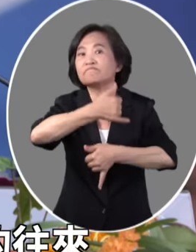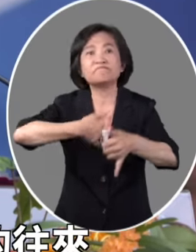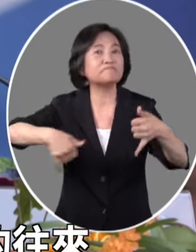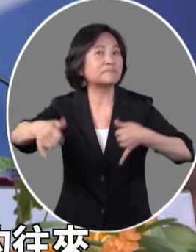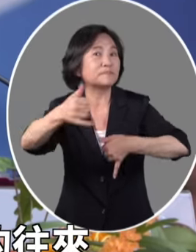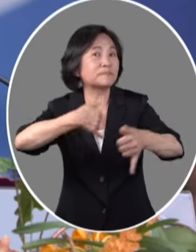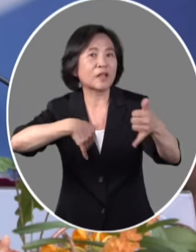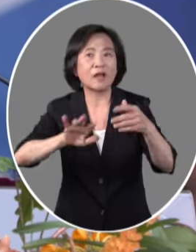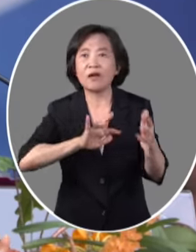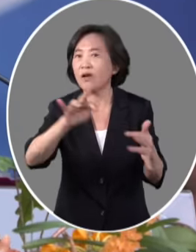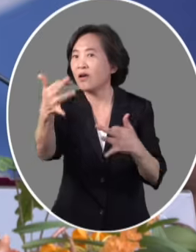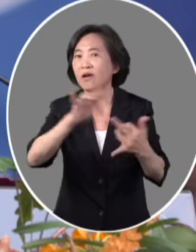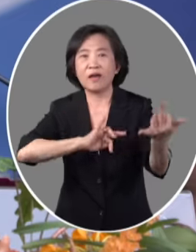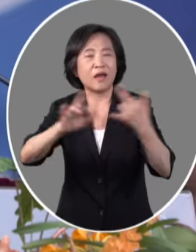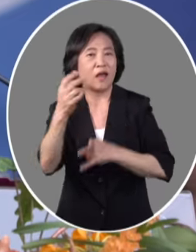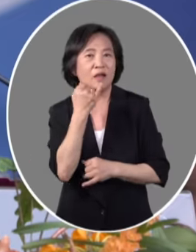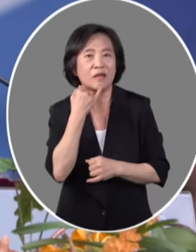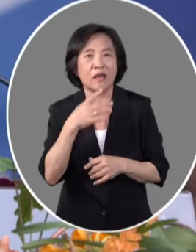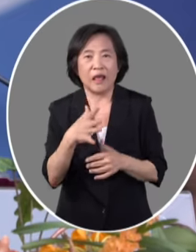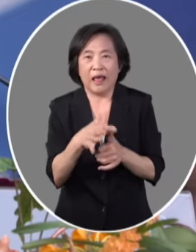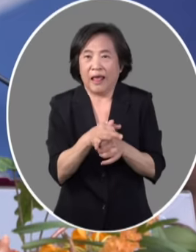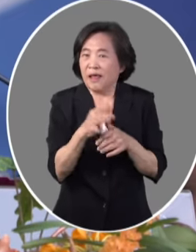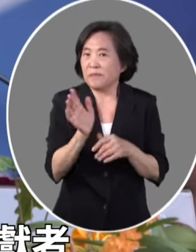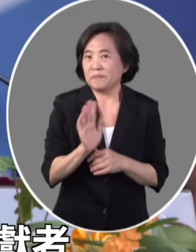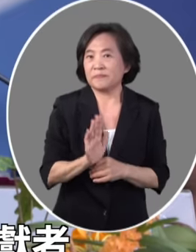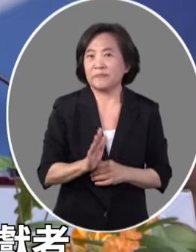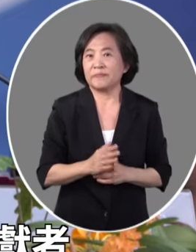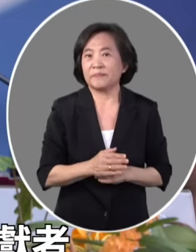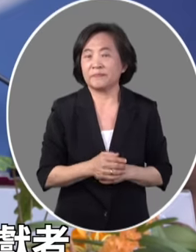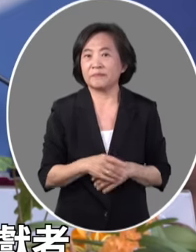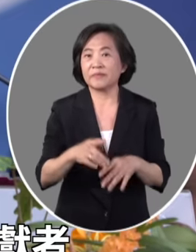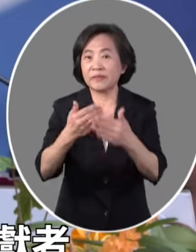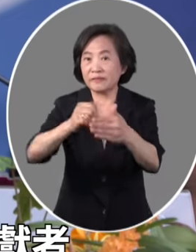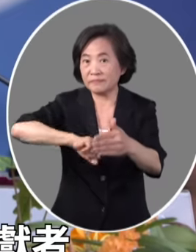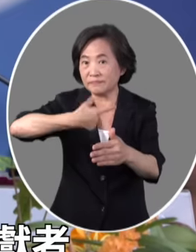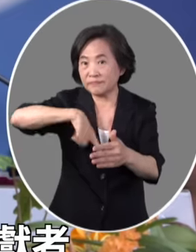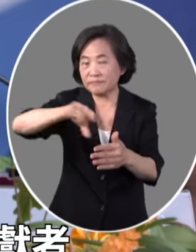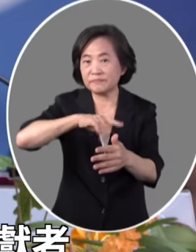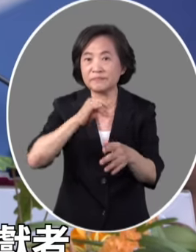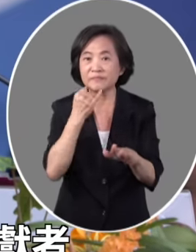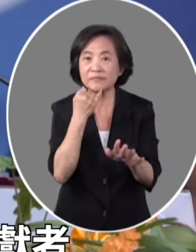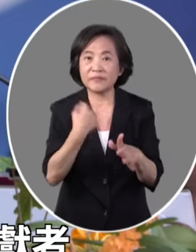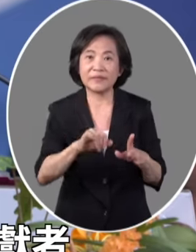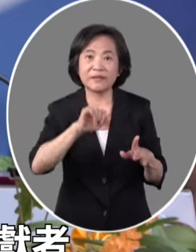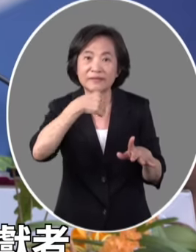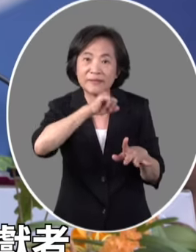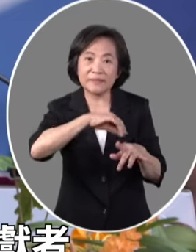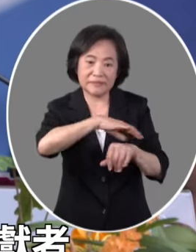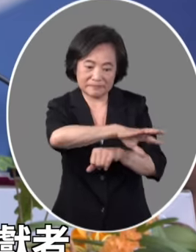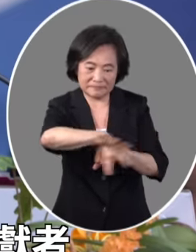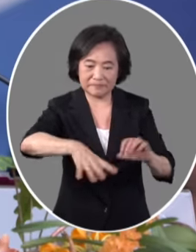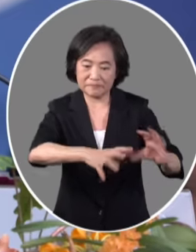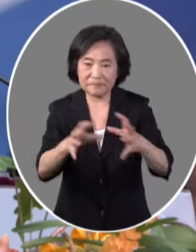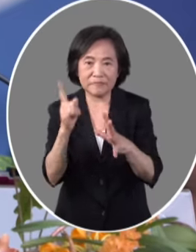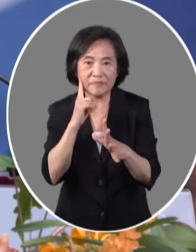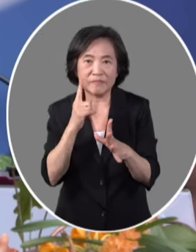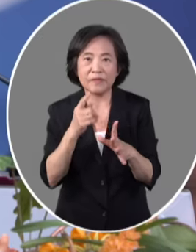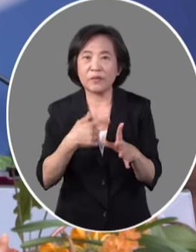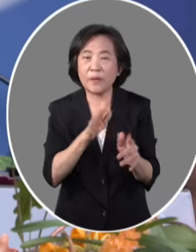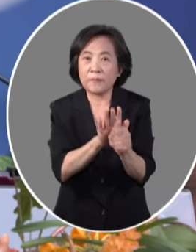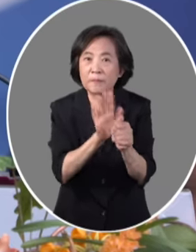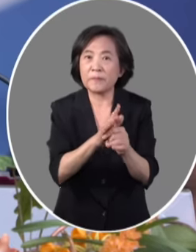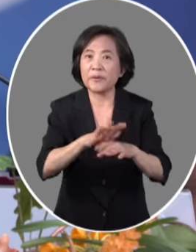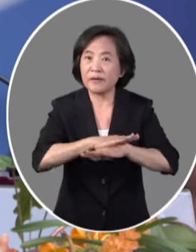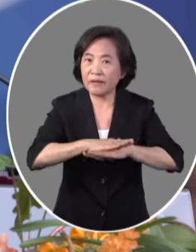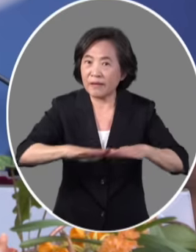往来，让台湾甚至两岸都能成为区域和平稳定的贡献者。我再一次